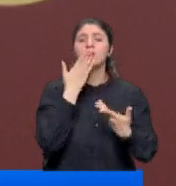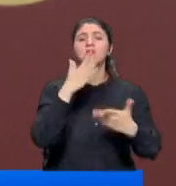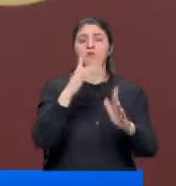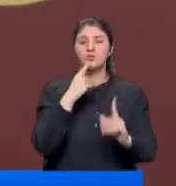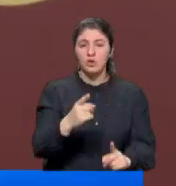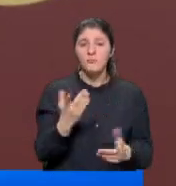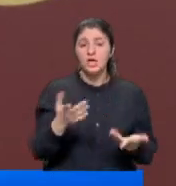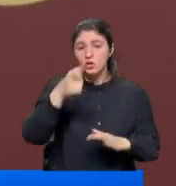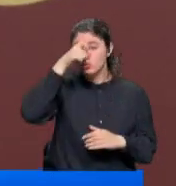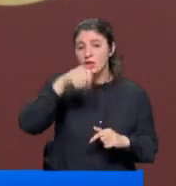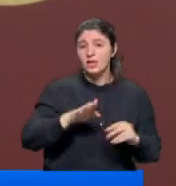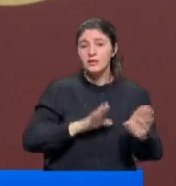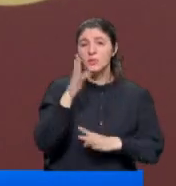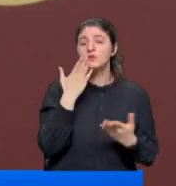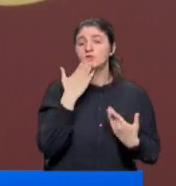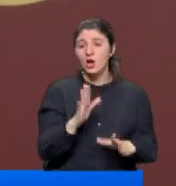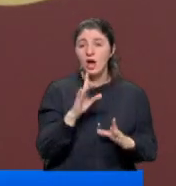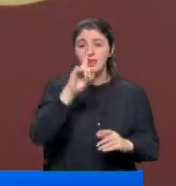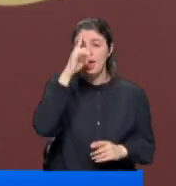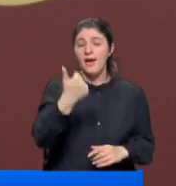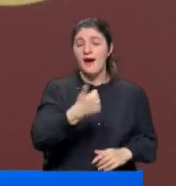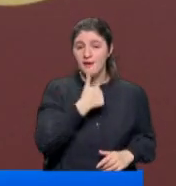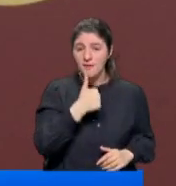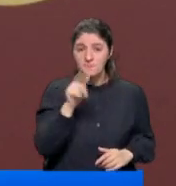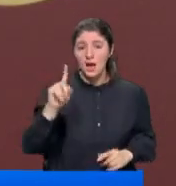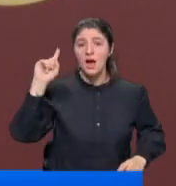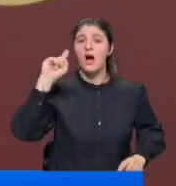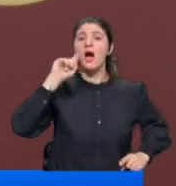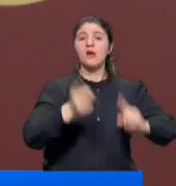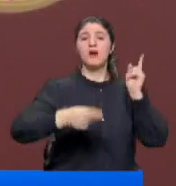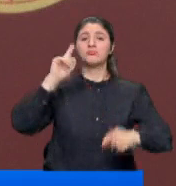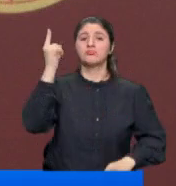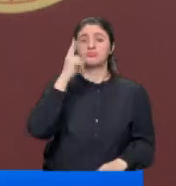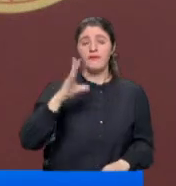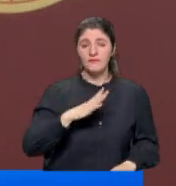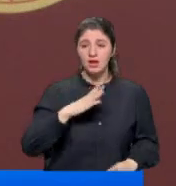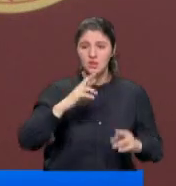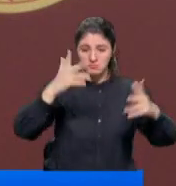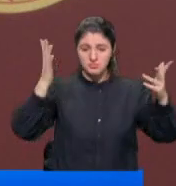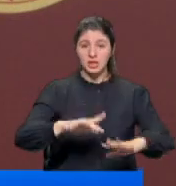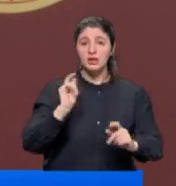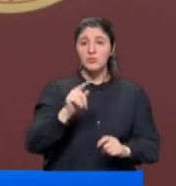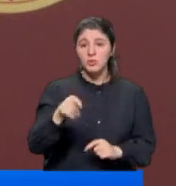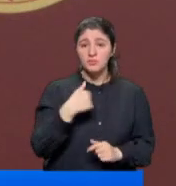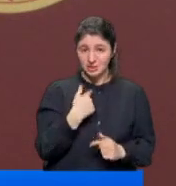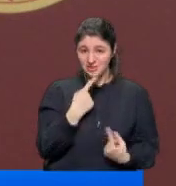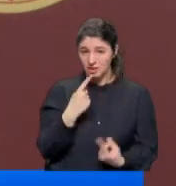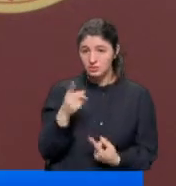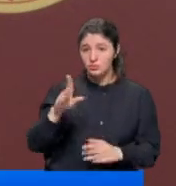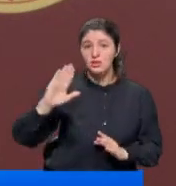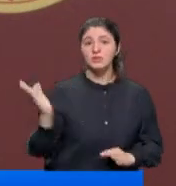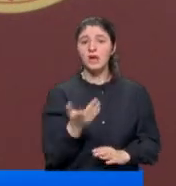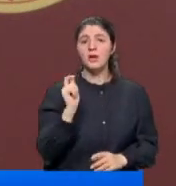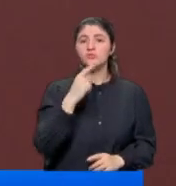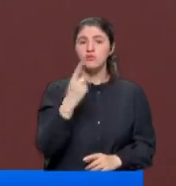diyor. Türkiye'de demokrasi yok. Tek adam rejimi var diyor. Alaşağı diyor bu arada. Bunu biz desek bunlar darbe